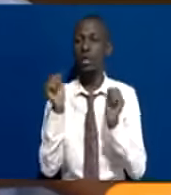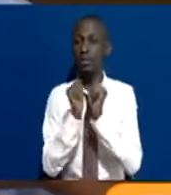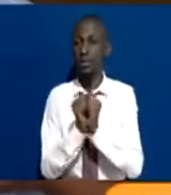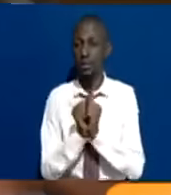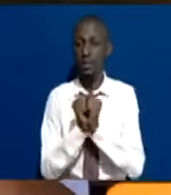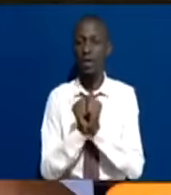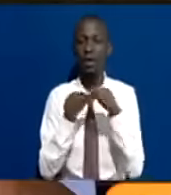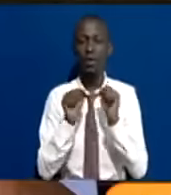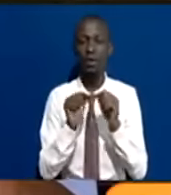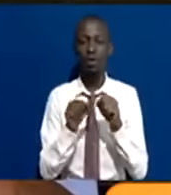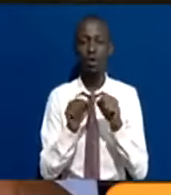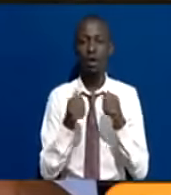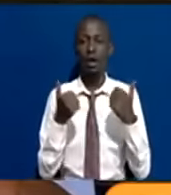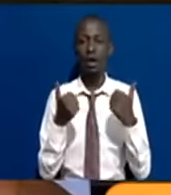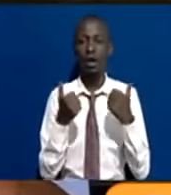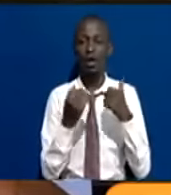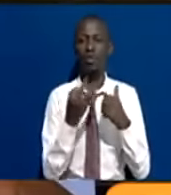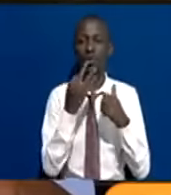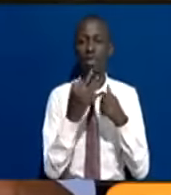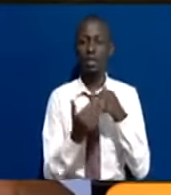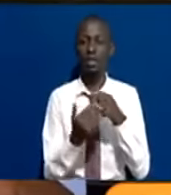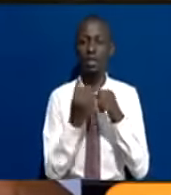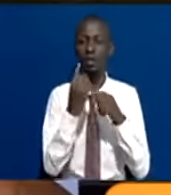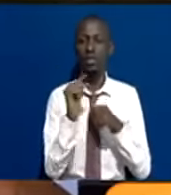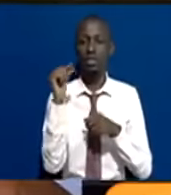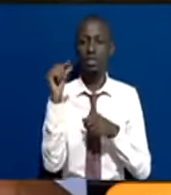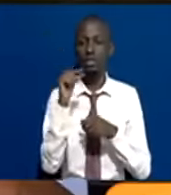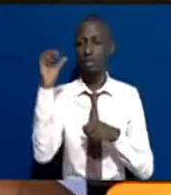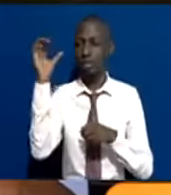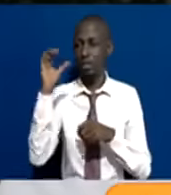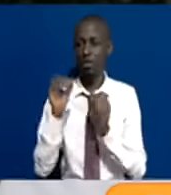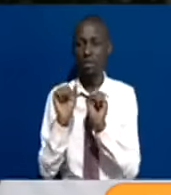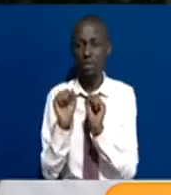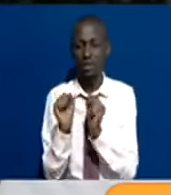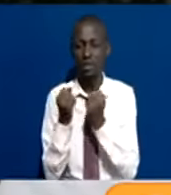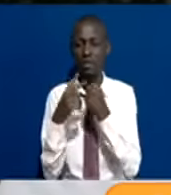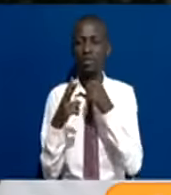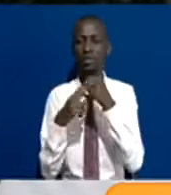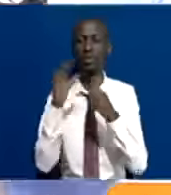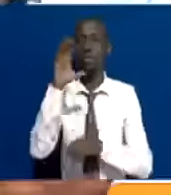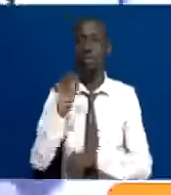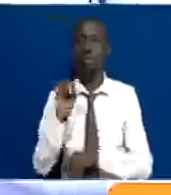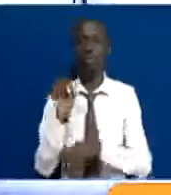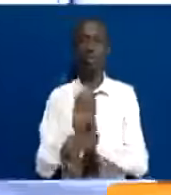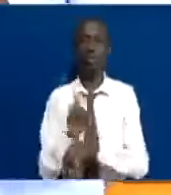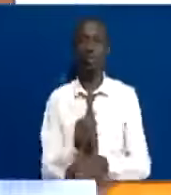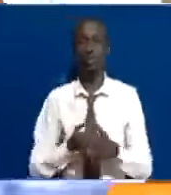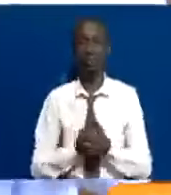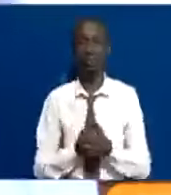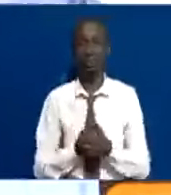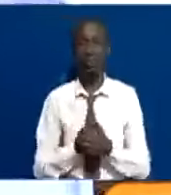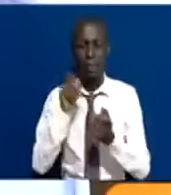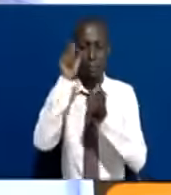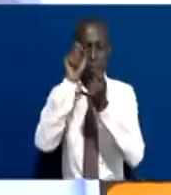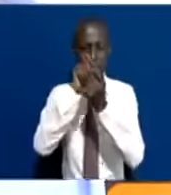hivyo nikileta unga wa shilingi 39 kwa kilo, mnunuzi anaokoa shilingi 70. Wanafunzi hawa wamefanya vipimo mara